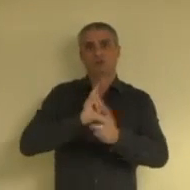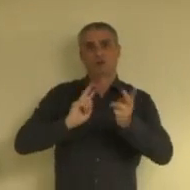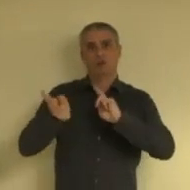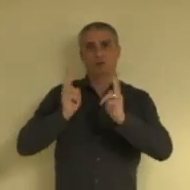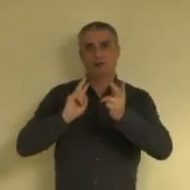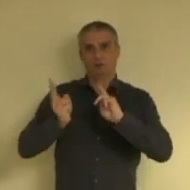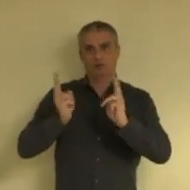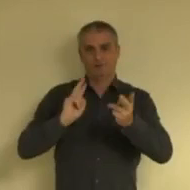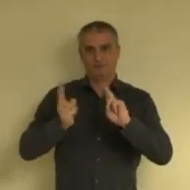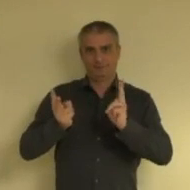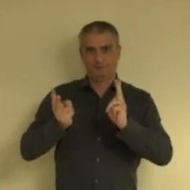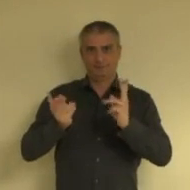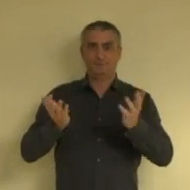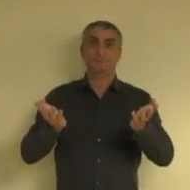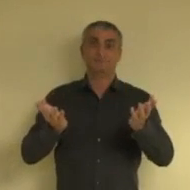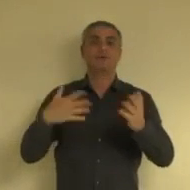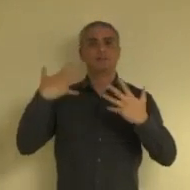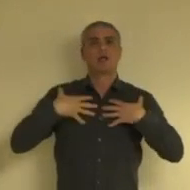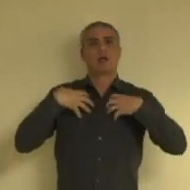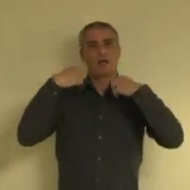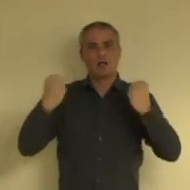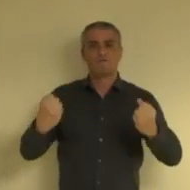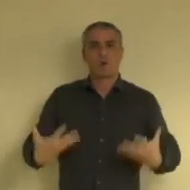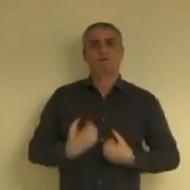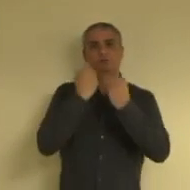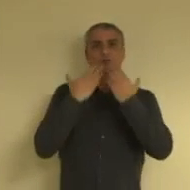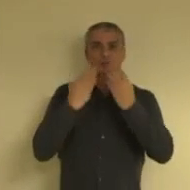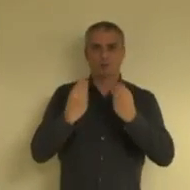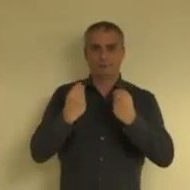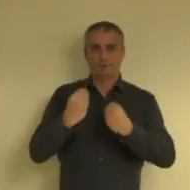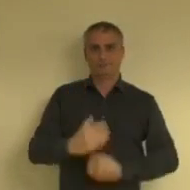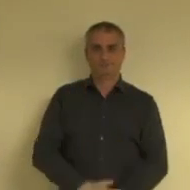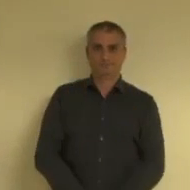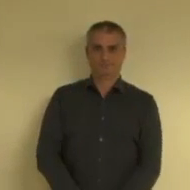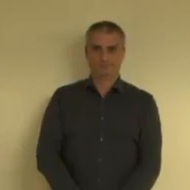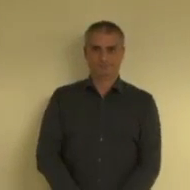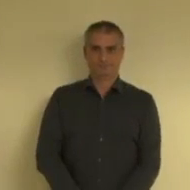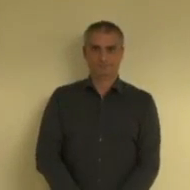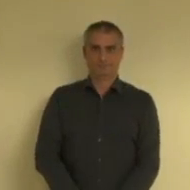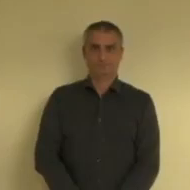אחד על השני, ויהיה רפואות וישועות. תודה.